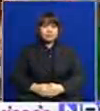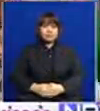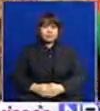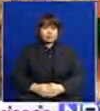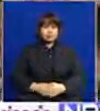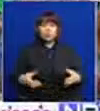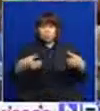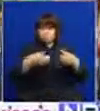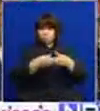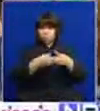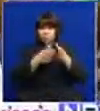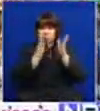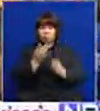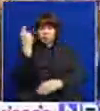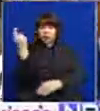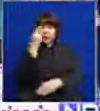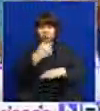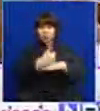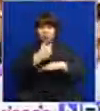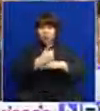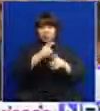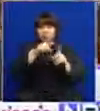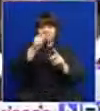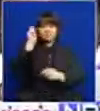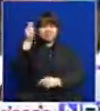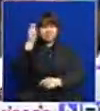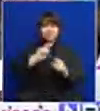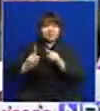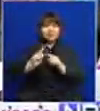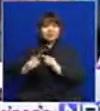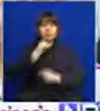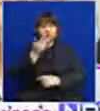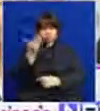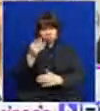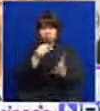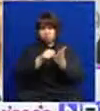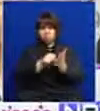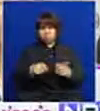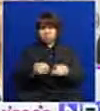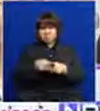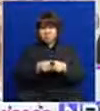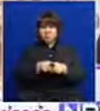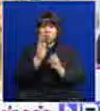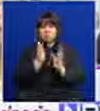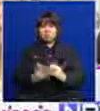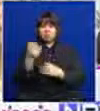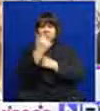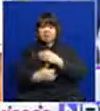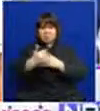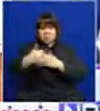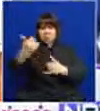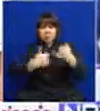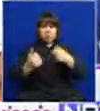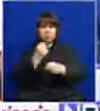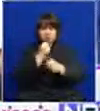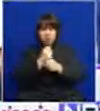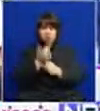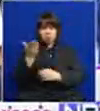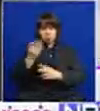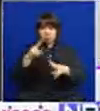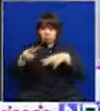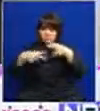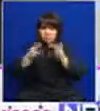กลุ่มมักคุเทศรวมตัวยื่นหนังสือร้องเรียนเร่งรัดให้ผู้ที่มีส่วนเกี่ยวข้องแก้ไขปัญหามักคุเทศต่างชาติผิดกฎหมายและตรวจสอบการทำงานของตำรวจท่องเที่ย